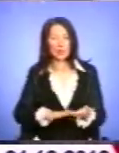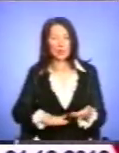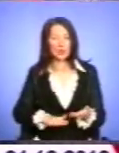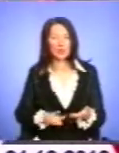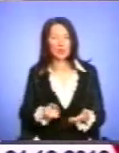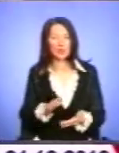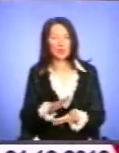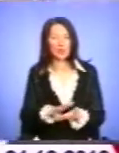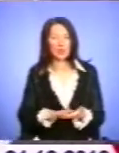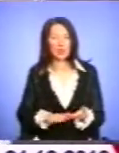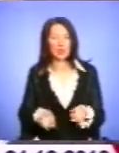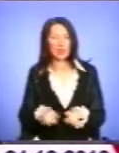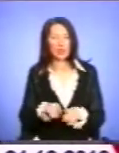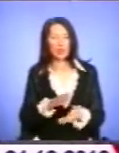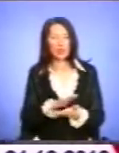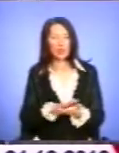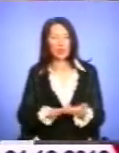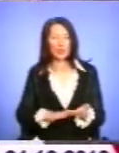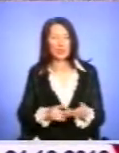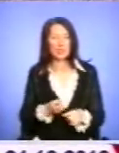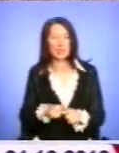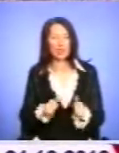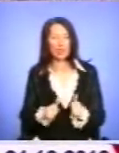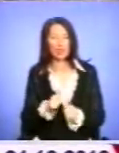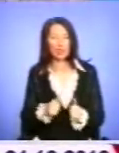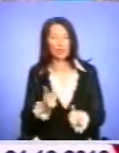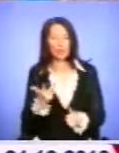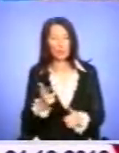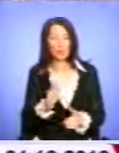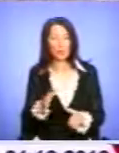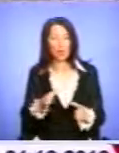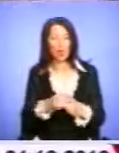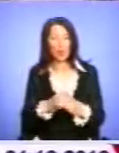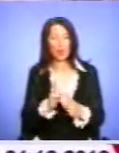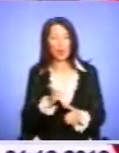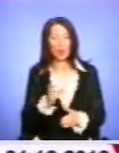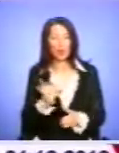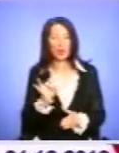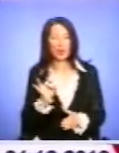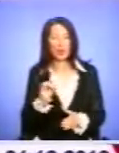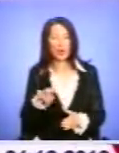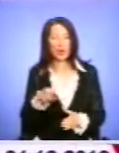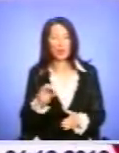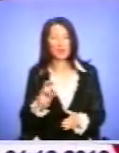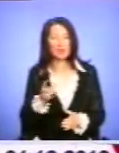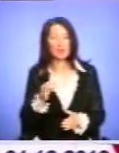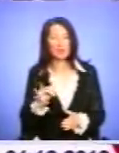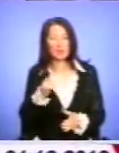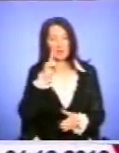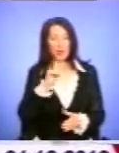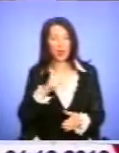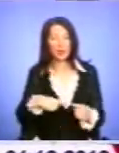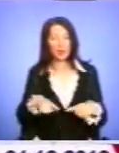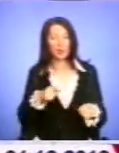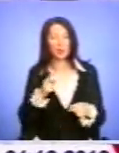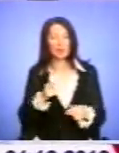так продовжувалися цей турнір. Третьою стала команда «Королівський смак». Футбольні перегони завершилися, тож